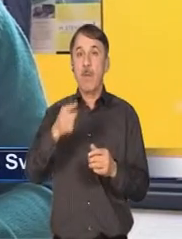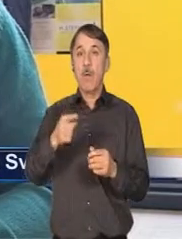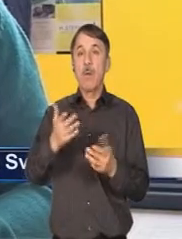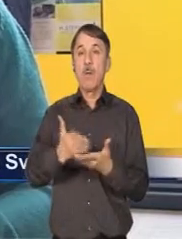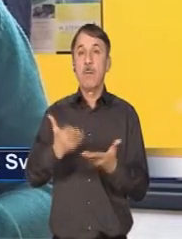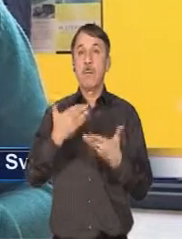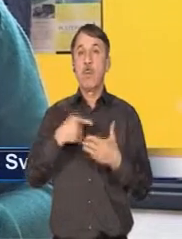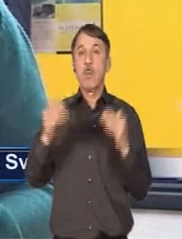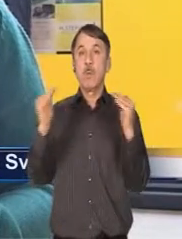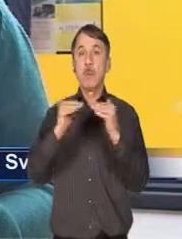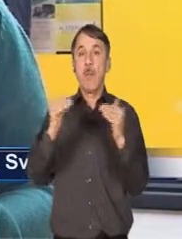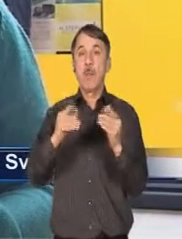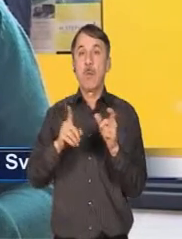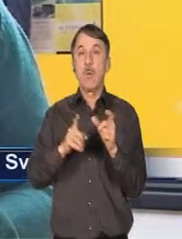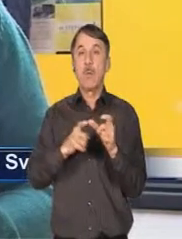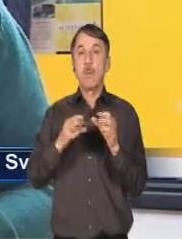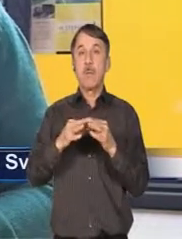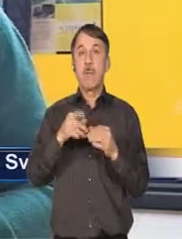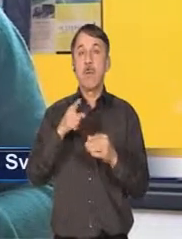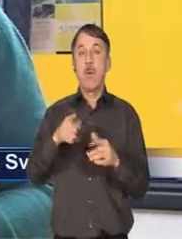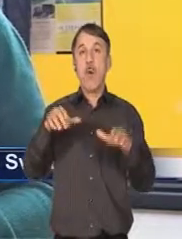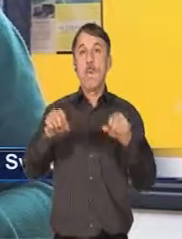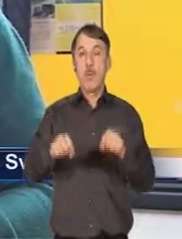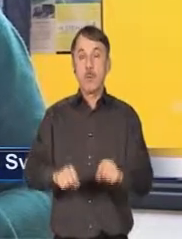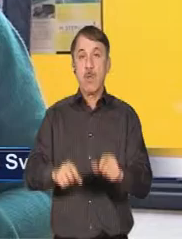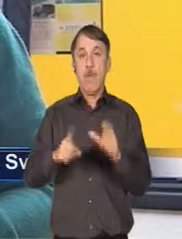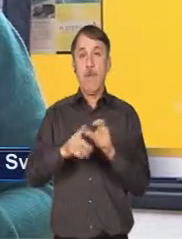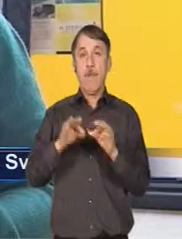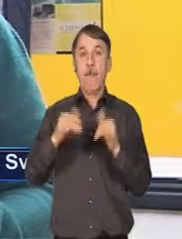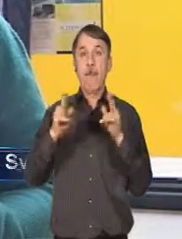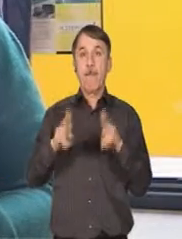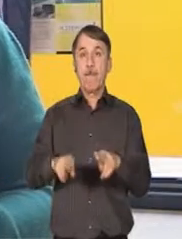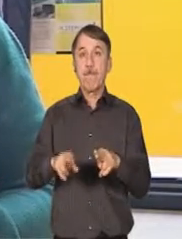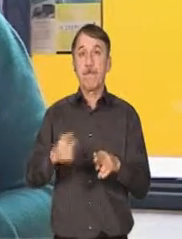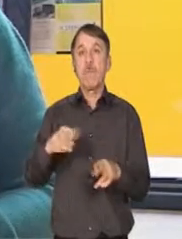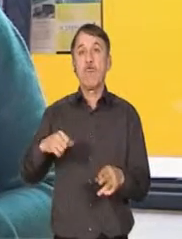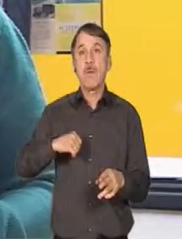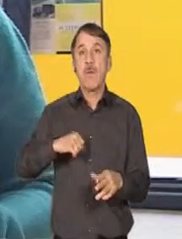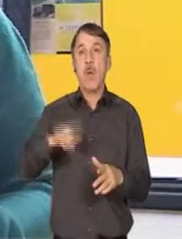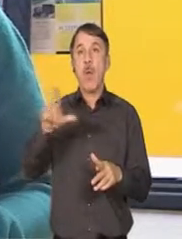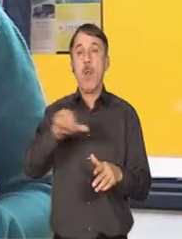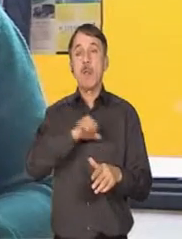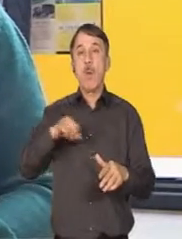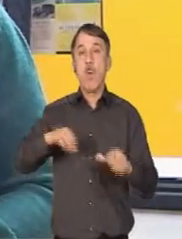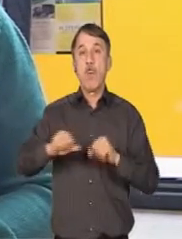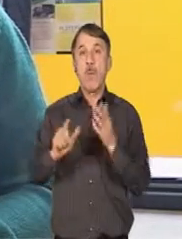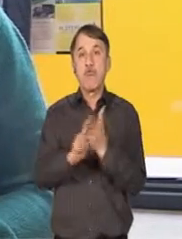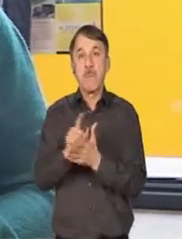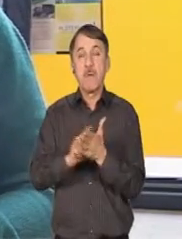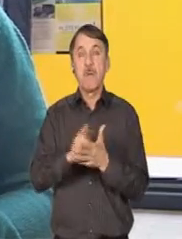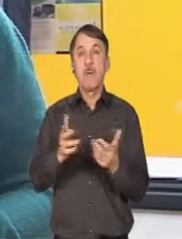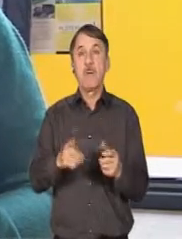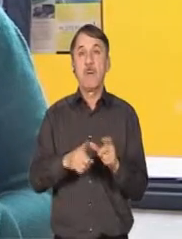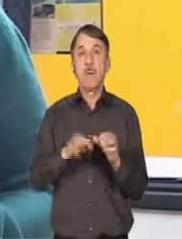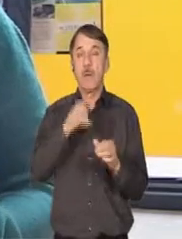više zavisiti od toga koliko mi imamo veštine da negde namolimo i motivišemo donatore da je finansiraju, već će